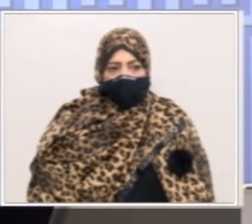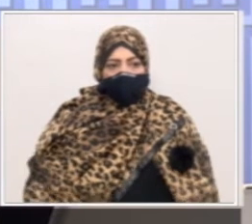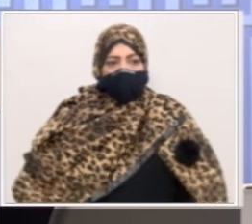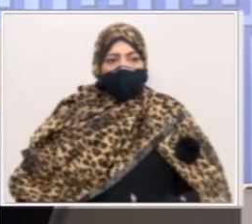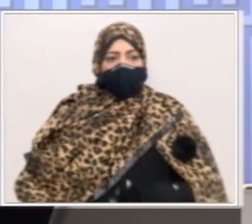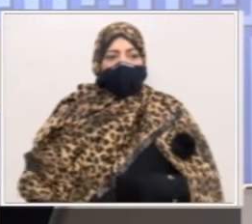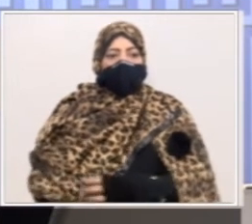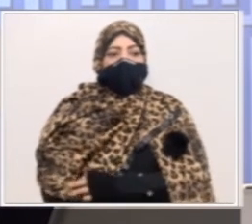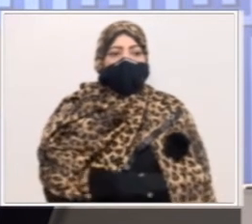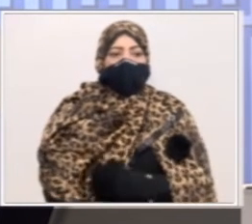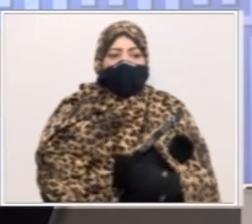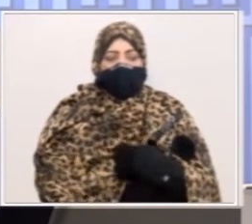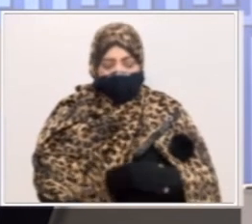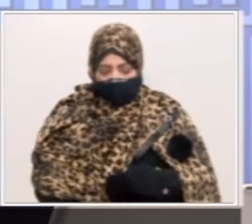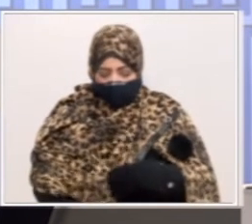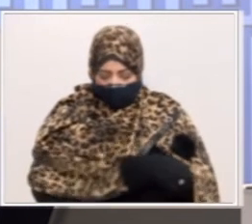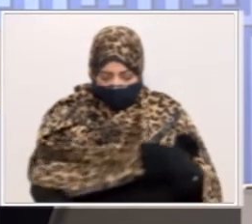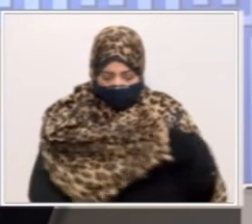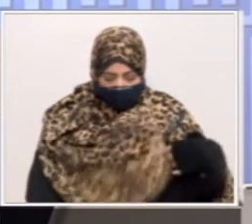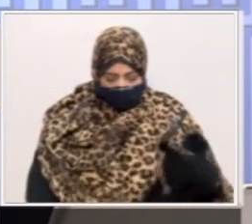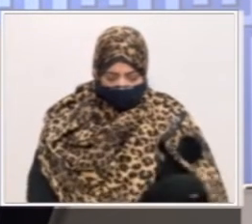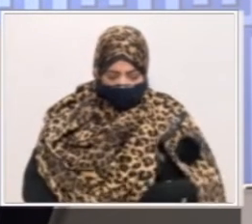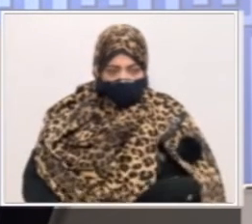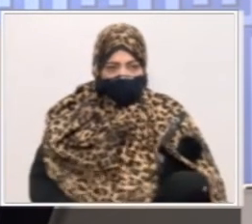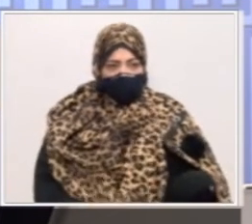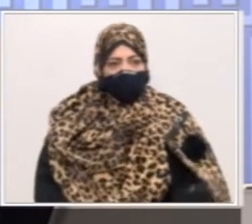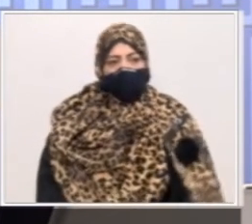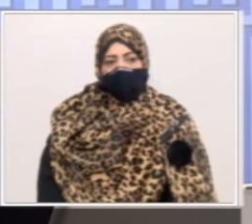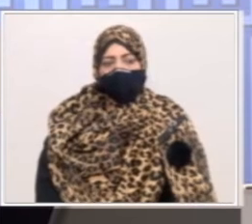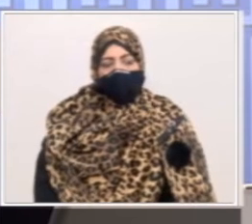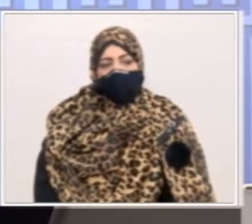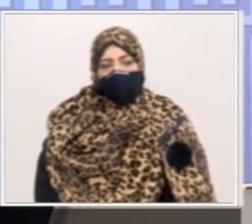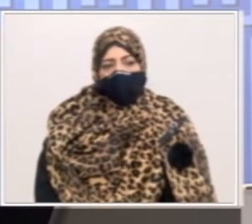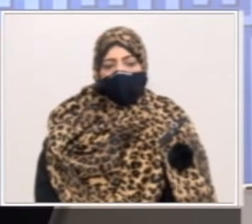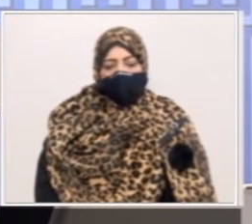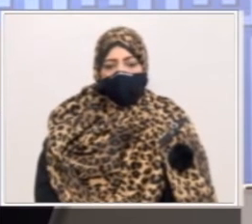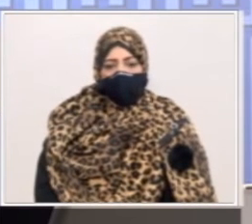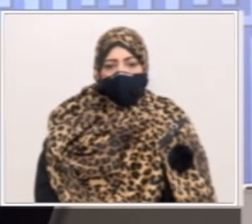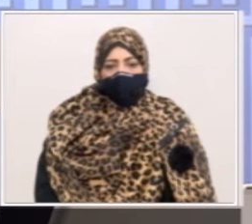أن يرجع لا قضاء عليه. إن خرج منه شيء